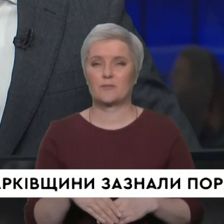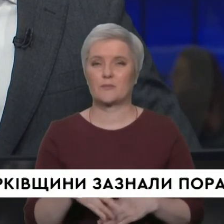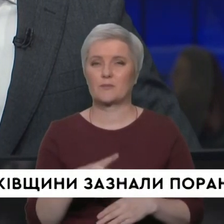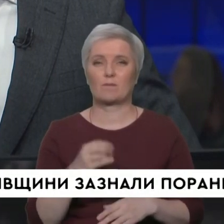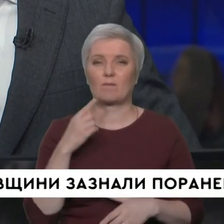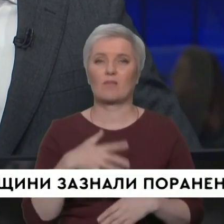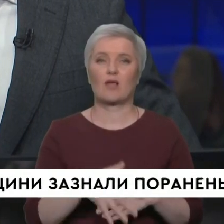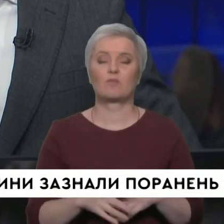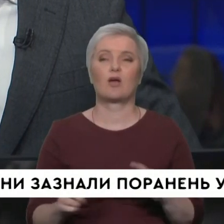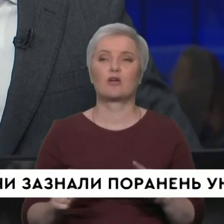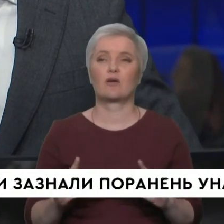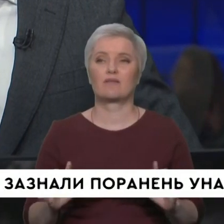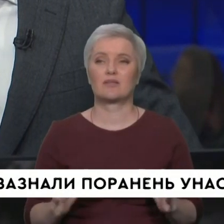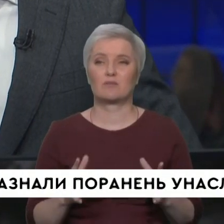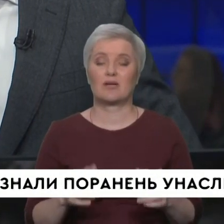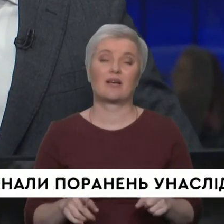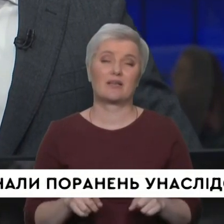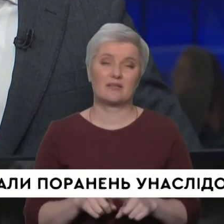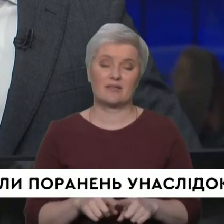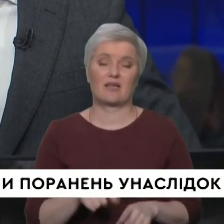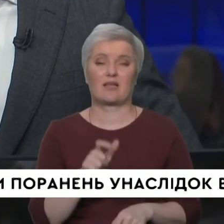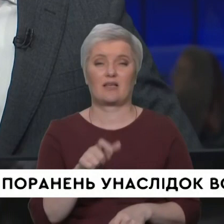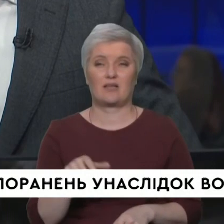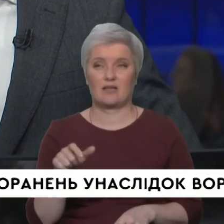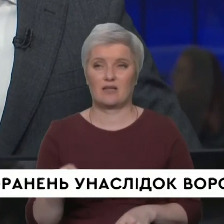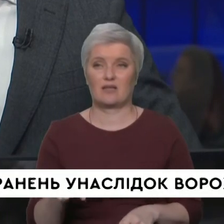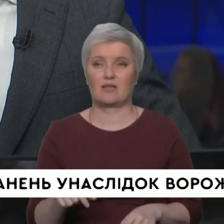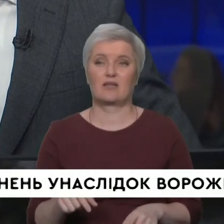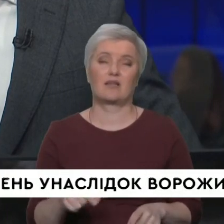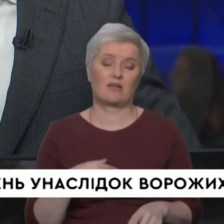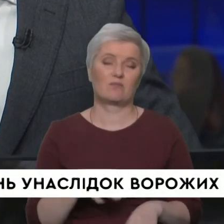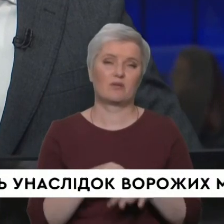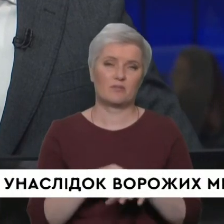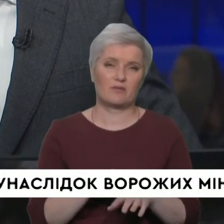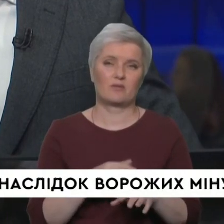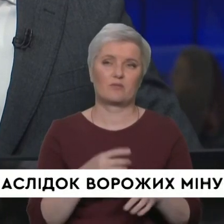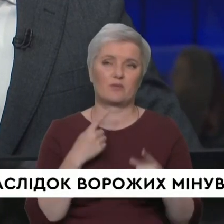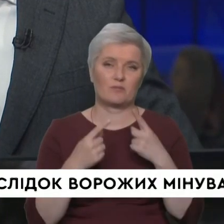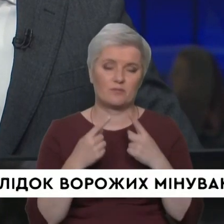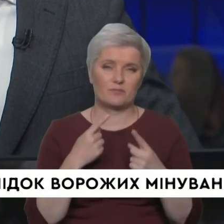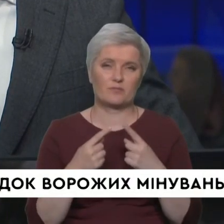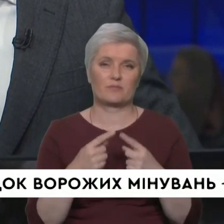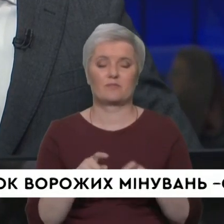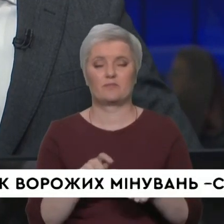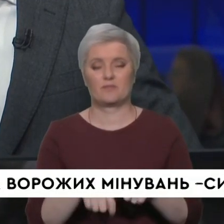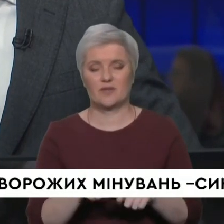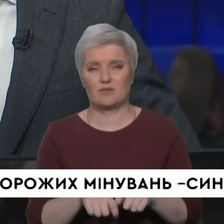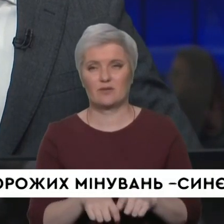розуміючи, що відбувається. Ну, так, такі елементи, так само з ними проводиться відповідна робота,